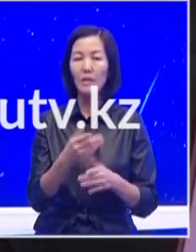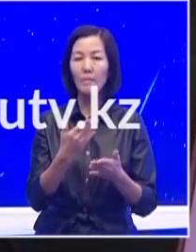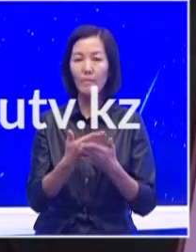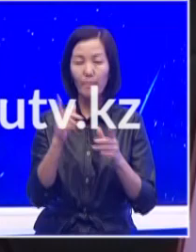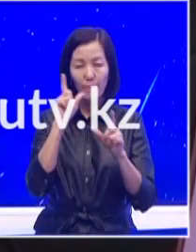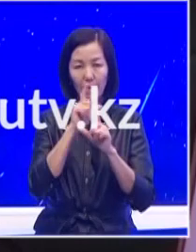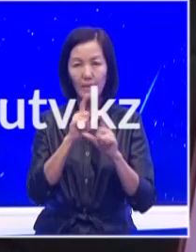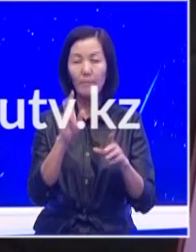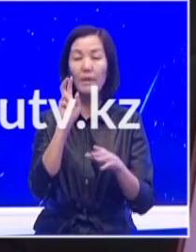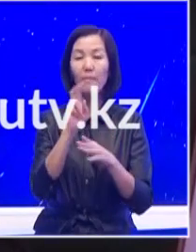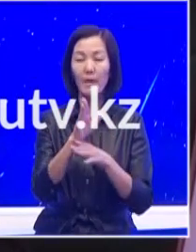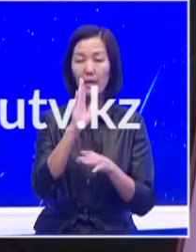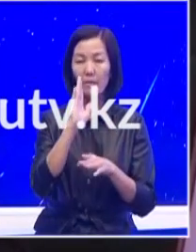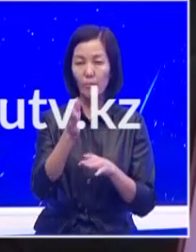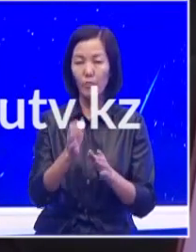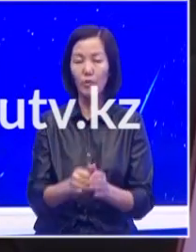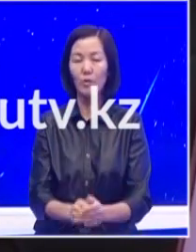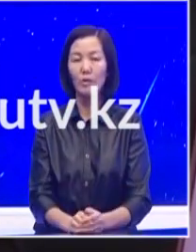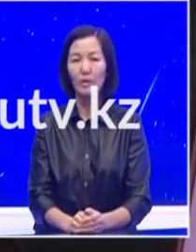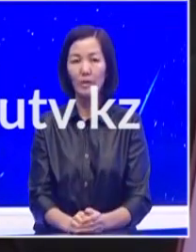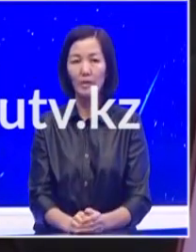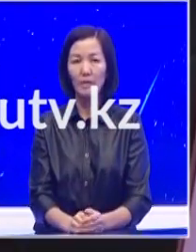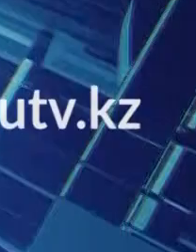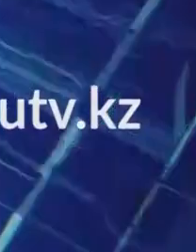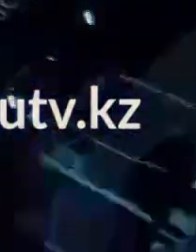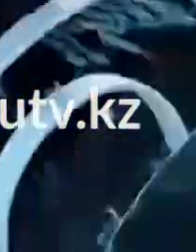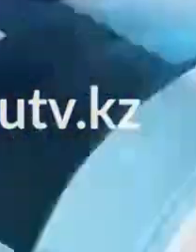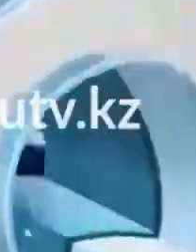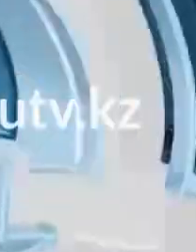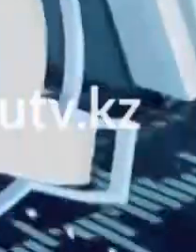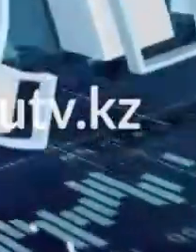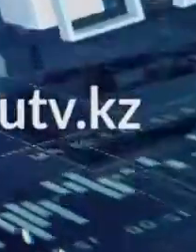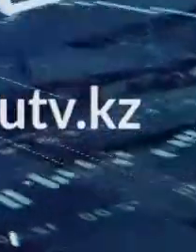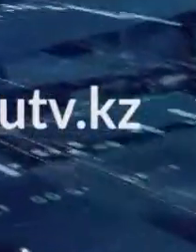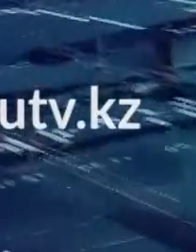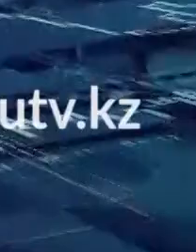керісіту, мектепке кіргізбеу фактілері болмайды.